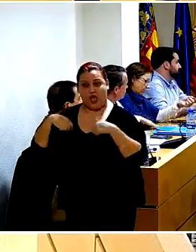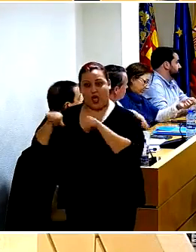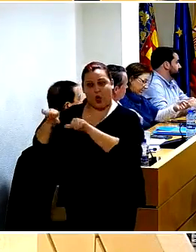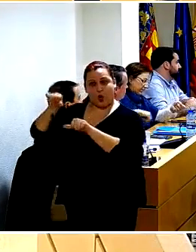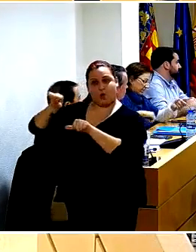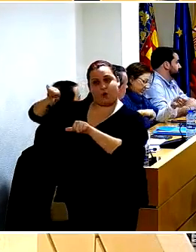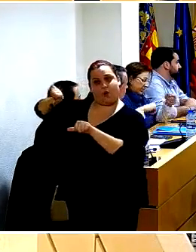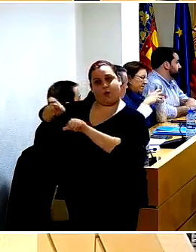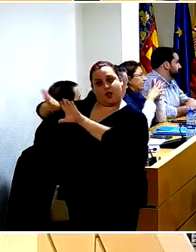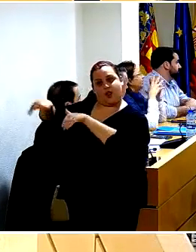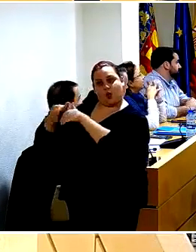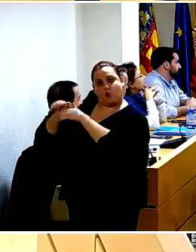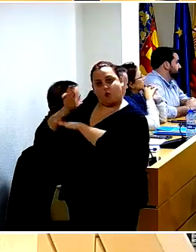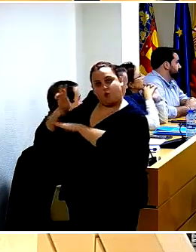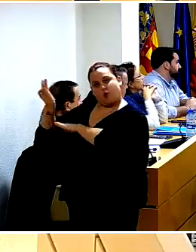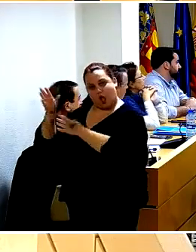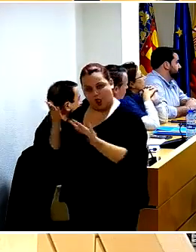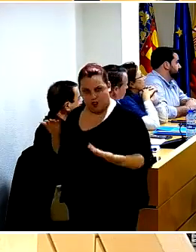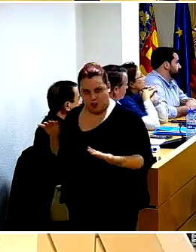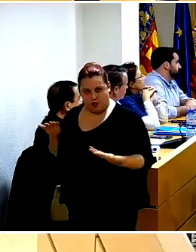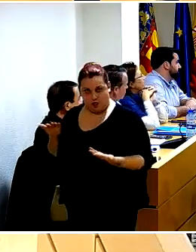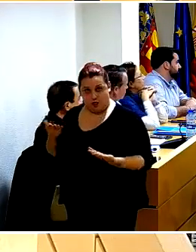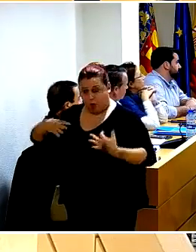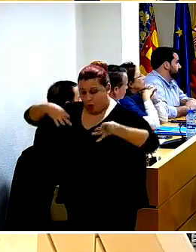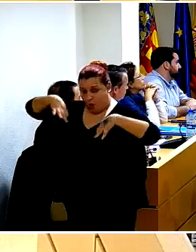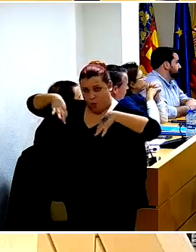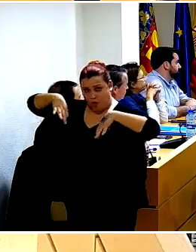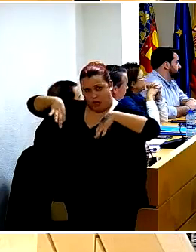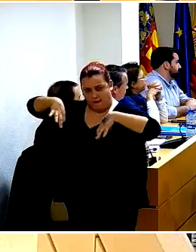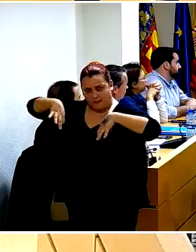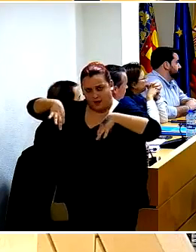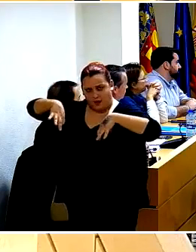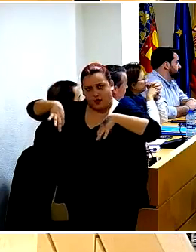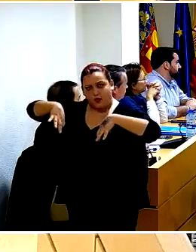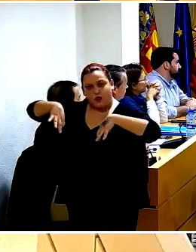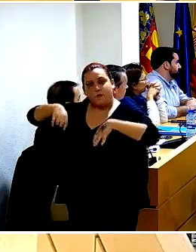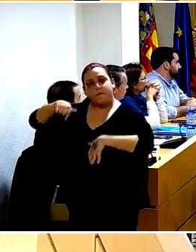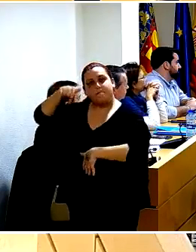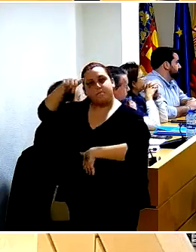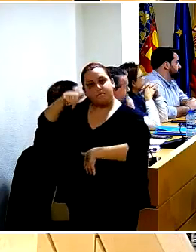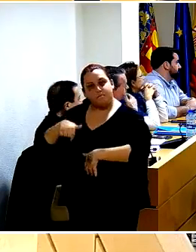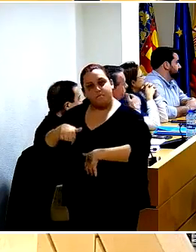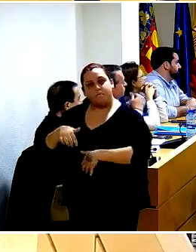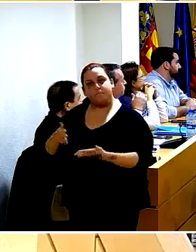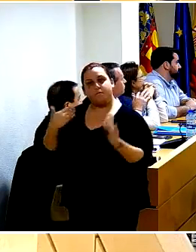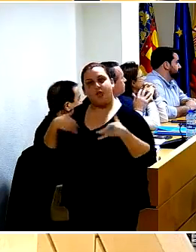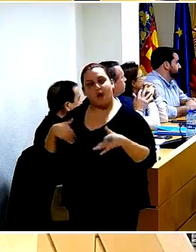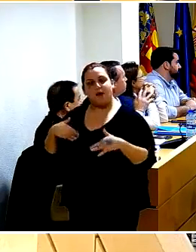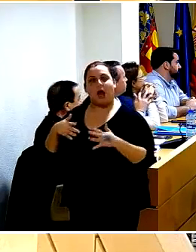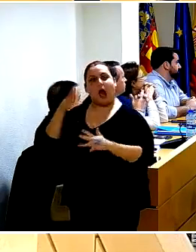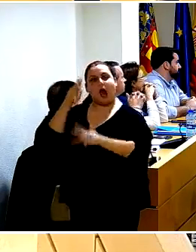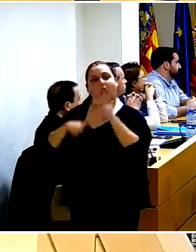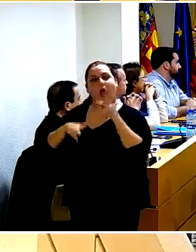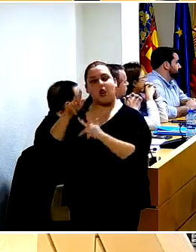havia fet sense haver fet inversions. Únicament en préstecs per a les despeses corrents. Primera